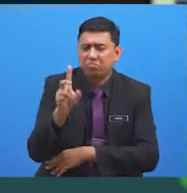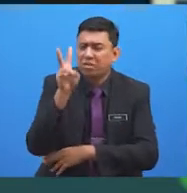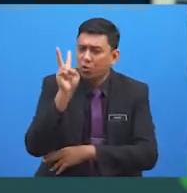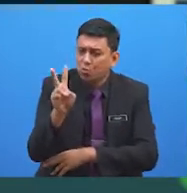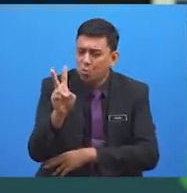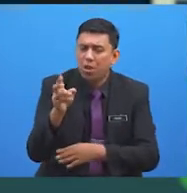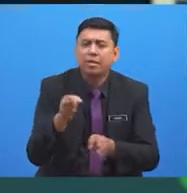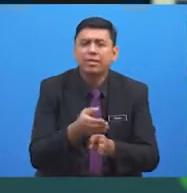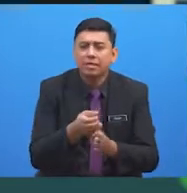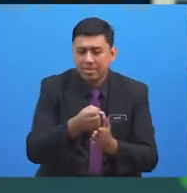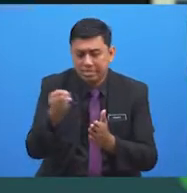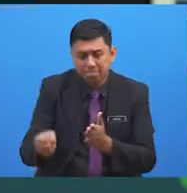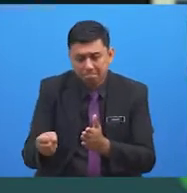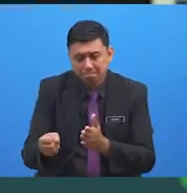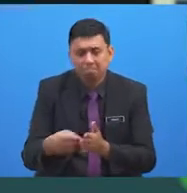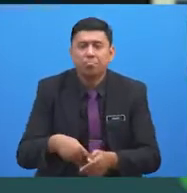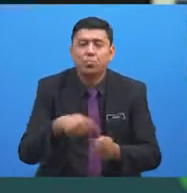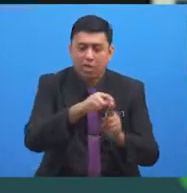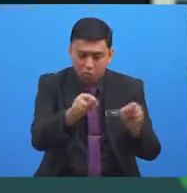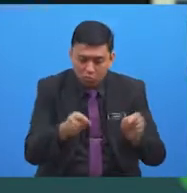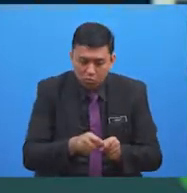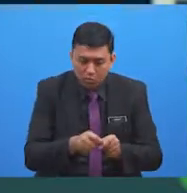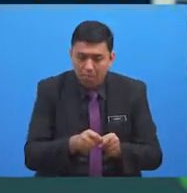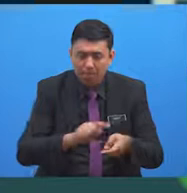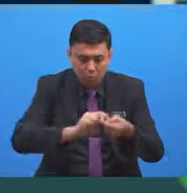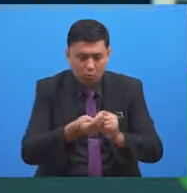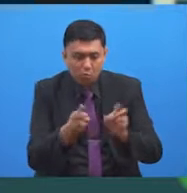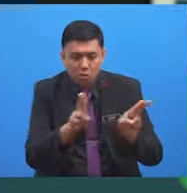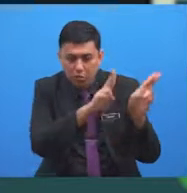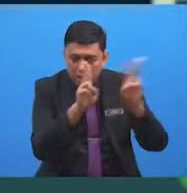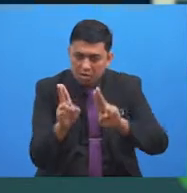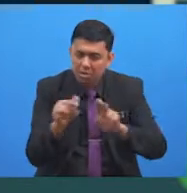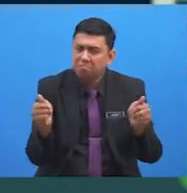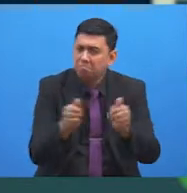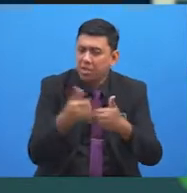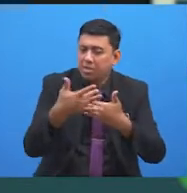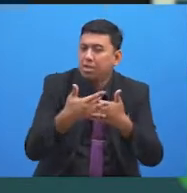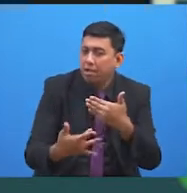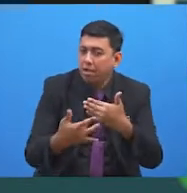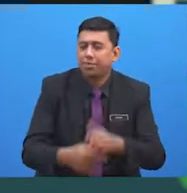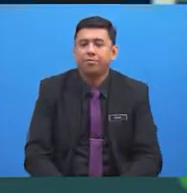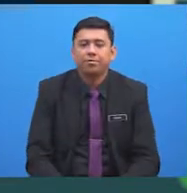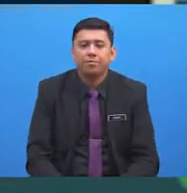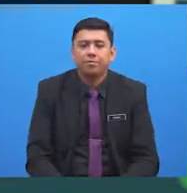mana kedua sisinya merupakan tempat pertukaran udara dengan darah.